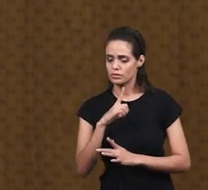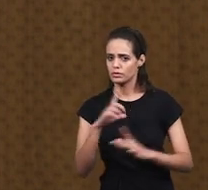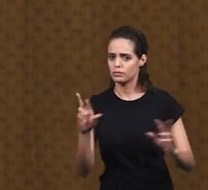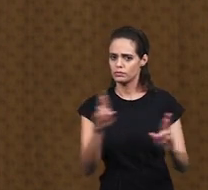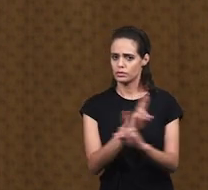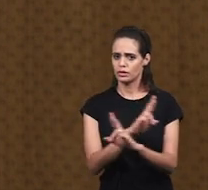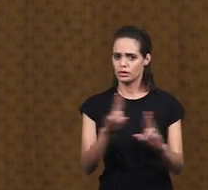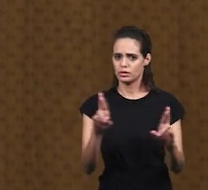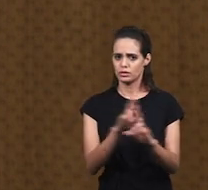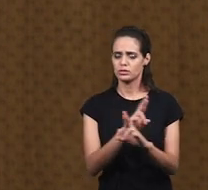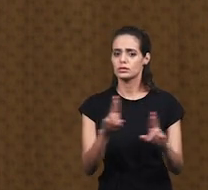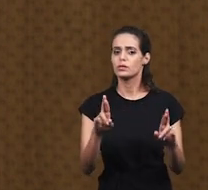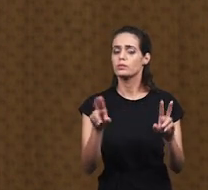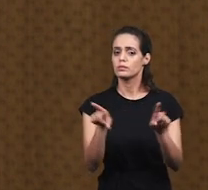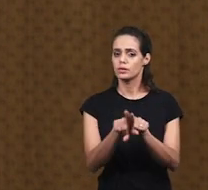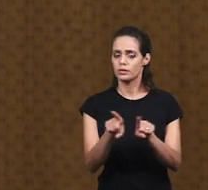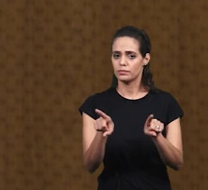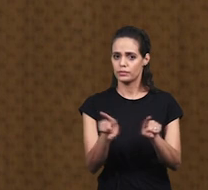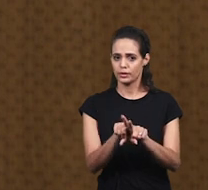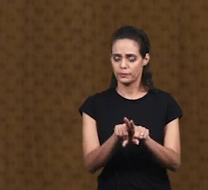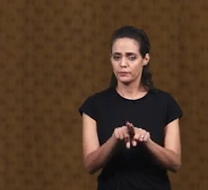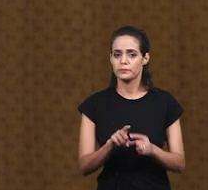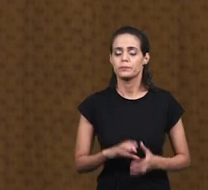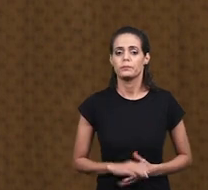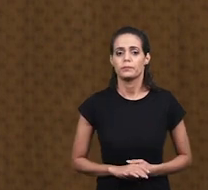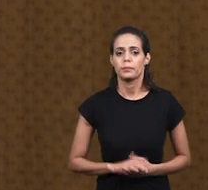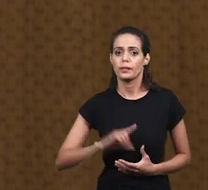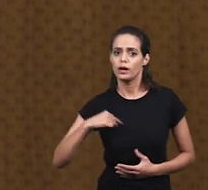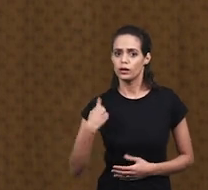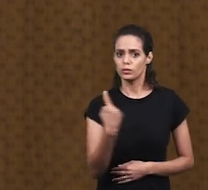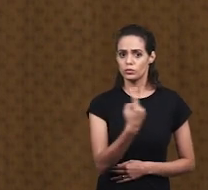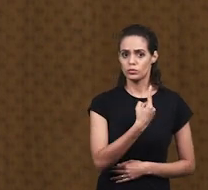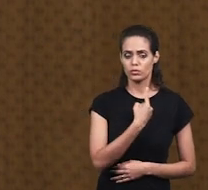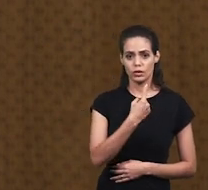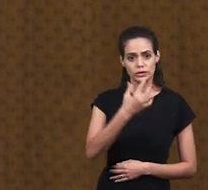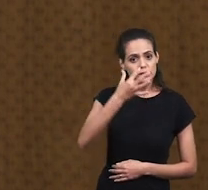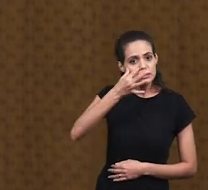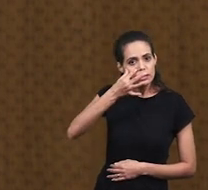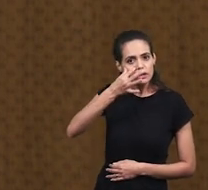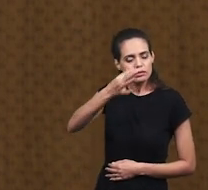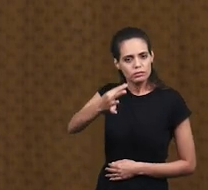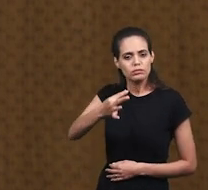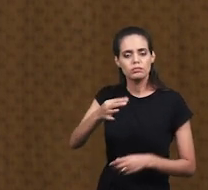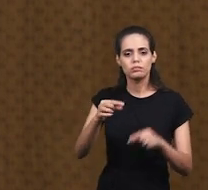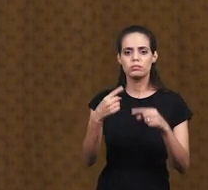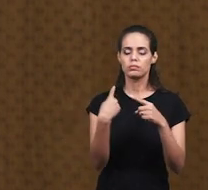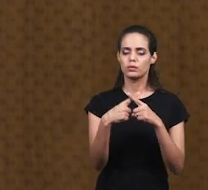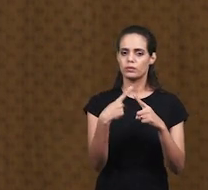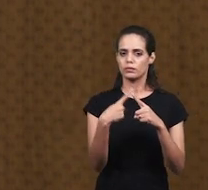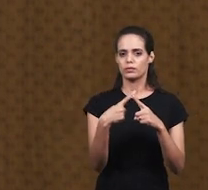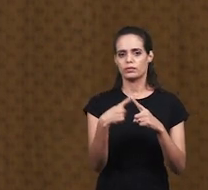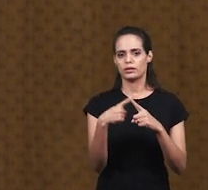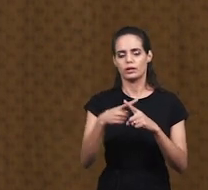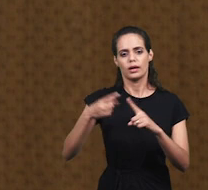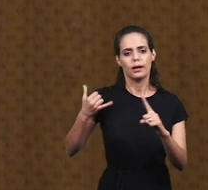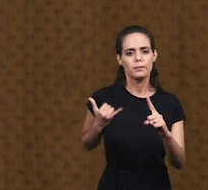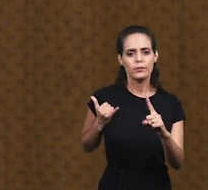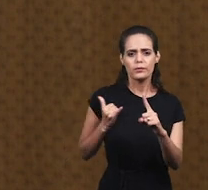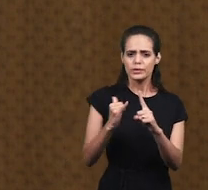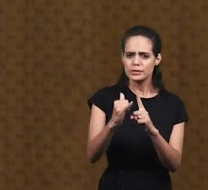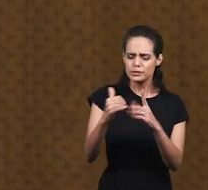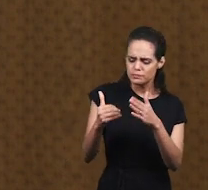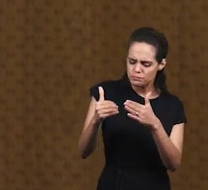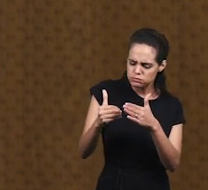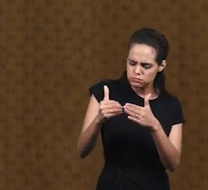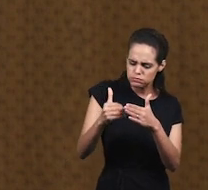être attentifs parce que la prophétie, elle s'accomplit à chaque jour, à chaque moment.